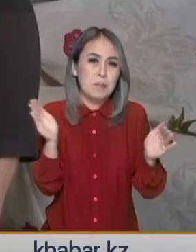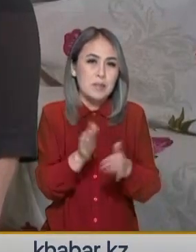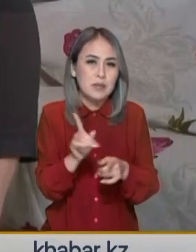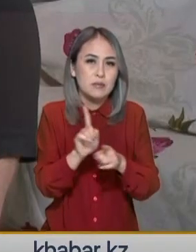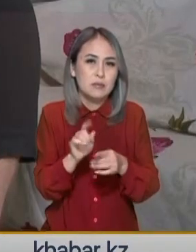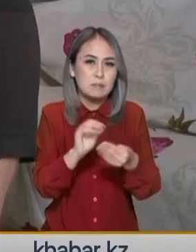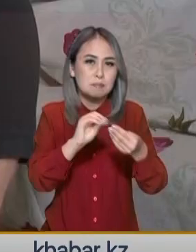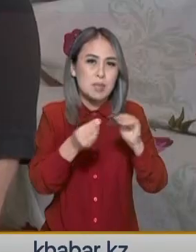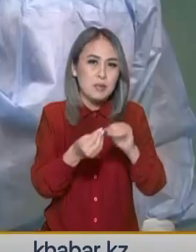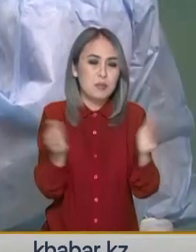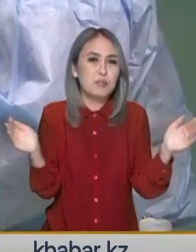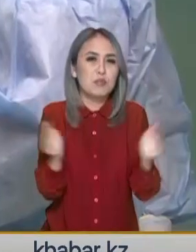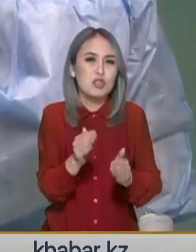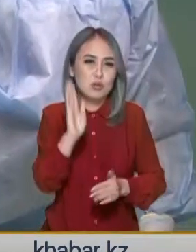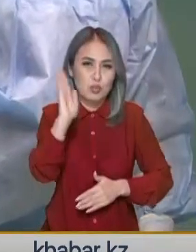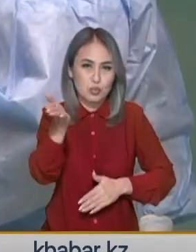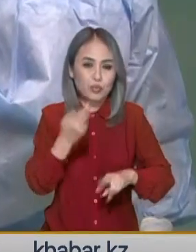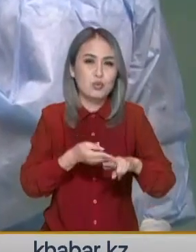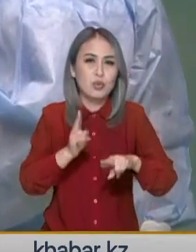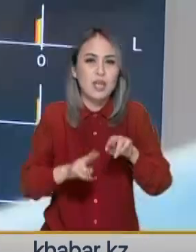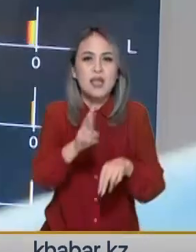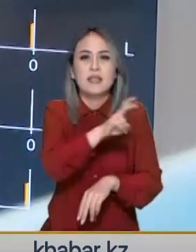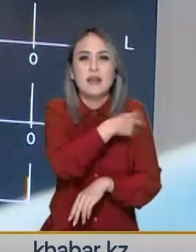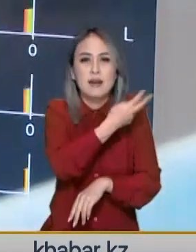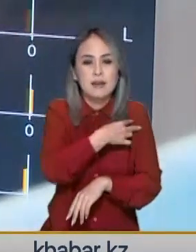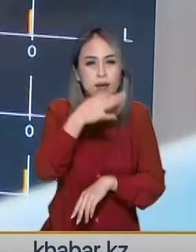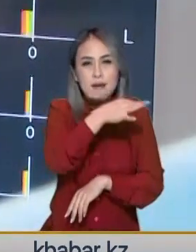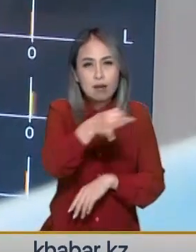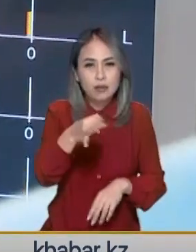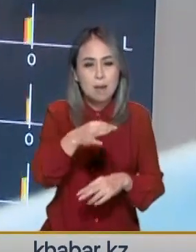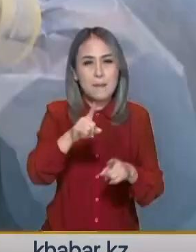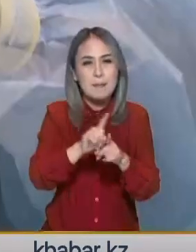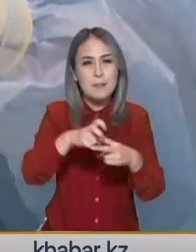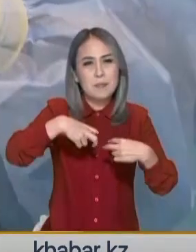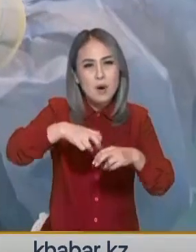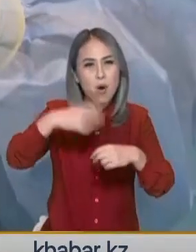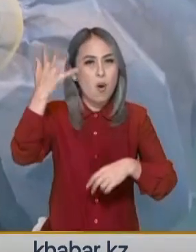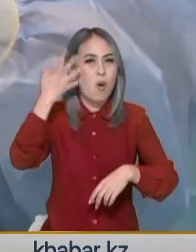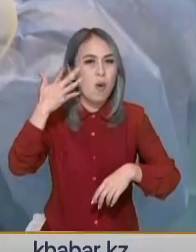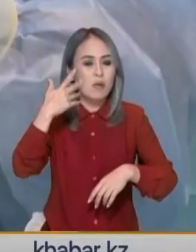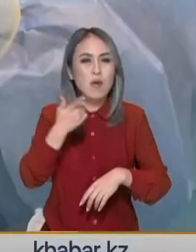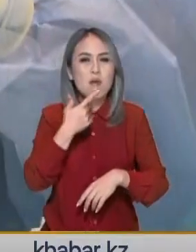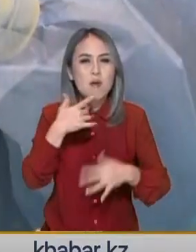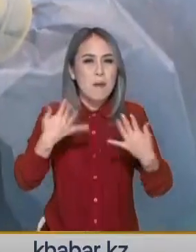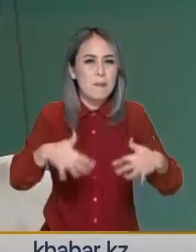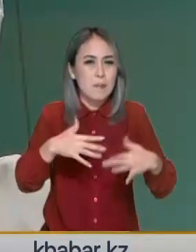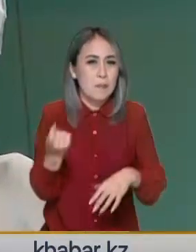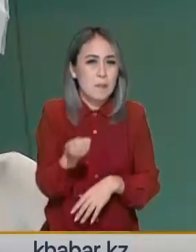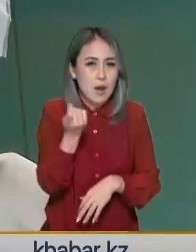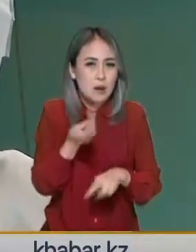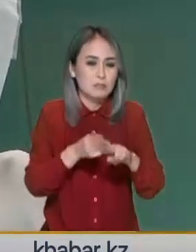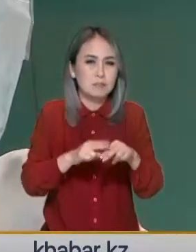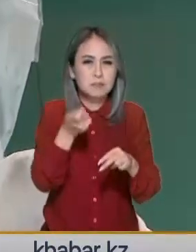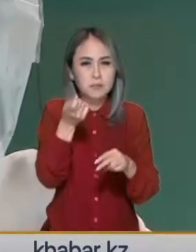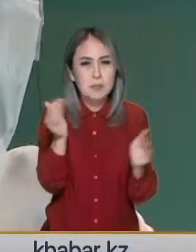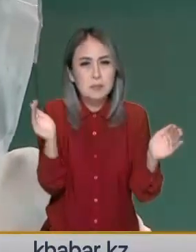қатері аз болады дейді. Расында дәрігерлердің айтуынша, эндопротездеу операциясы кезінде қан аз кетеді, тері мен буын аз